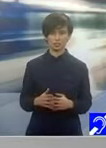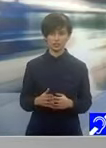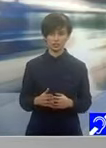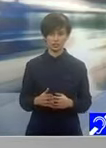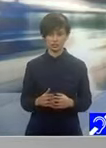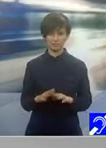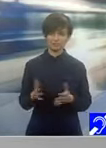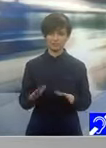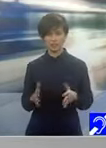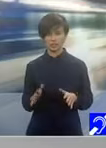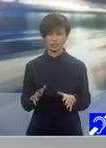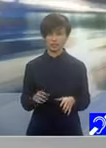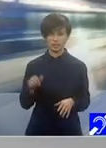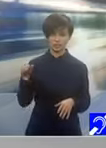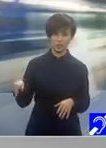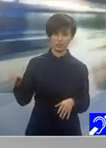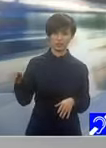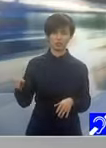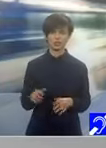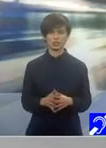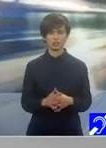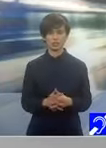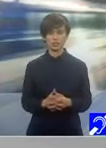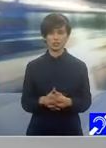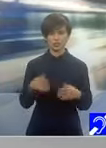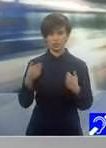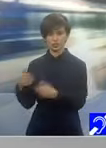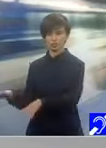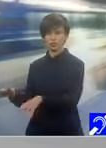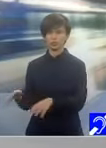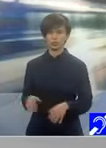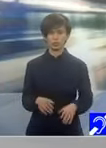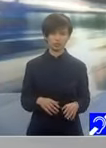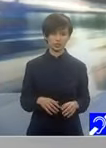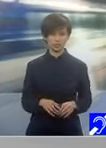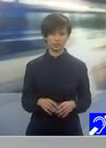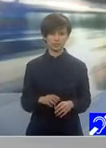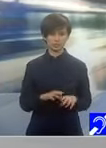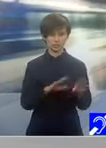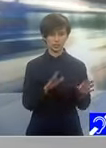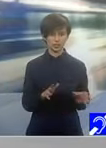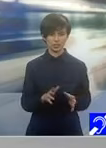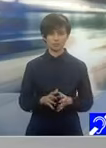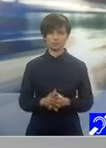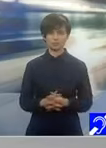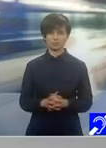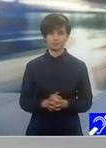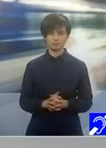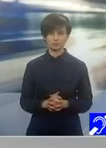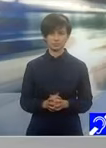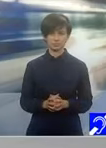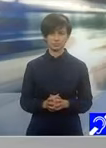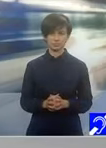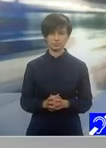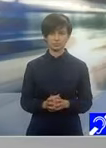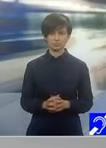această soartă, acea soartă să fie scos din circuitul public. Și uitați, și dumneavoastră ne semnalați... Cu toate că urma